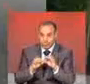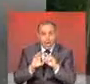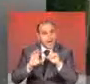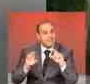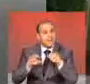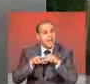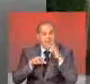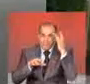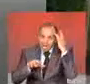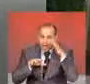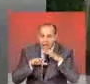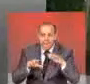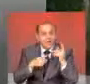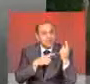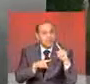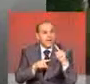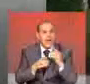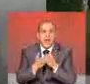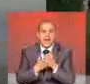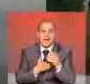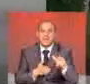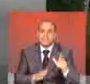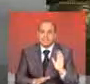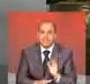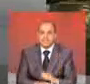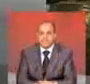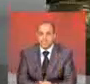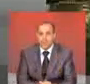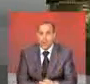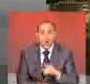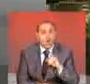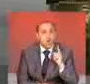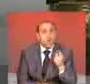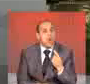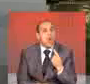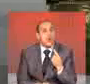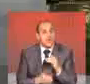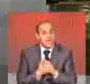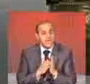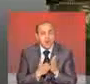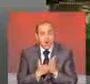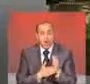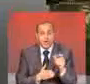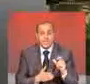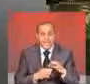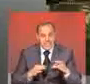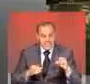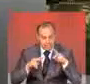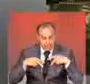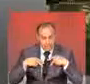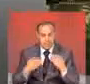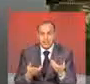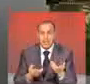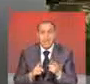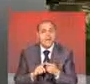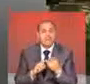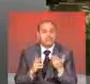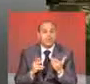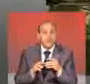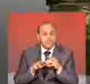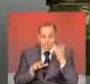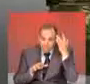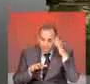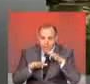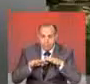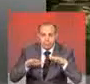لنشر ثقافة الدفاع عن حقوق الإنسان. كل من يناضل جمعية تناظر حقوق الإنسان هذه ساحتها، والأهم من هذا هو نشر ثقافة